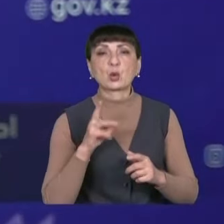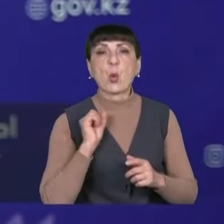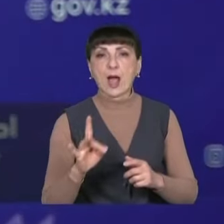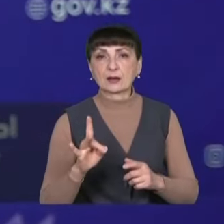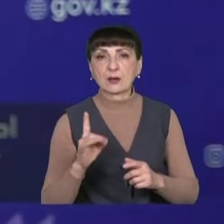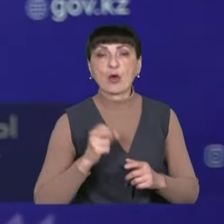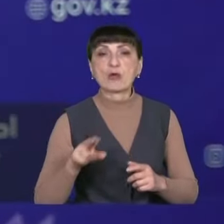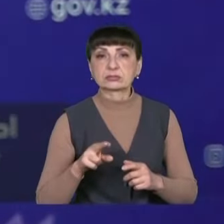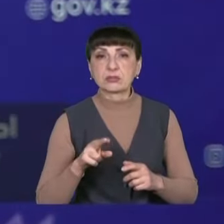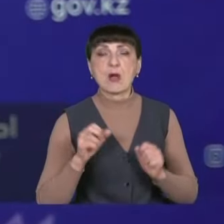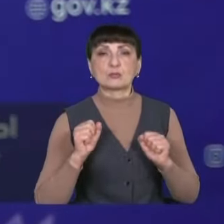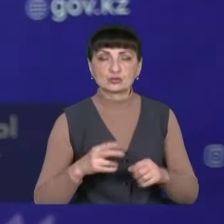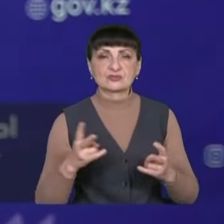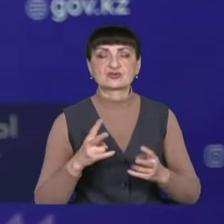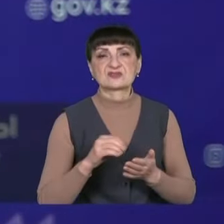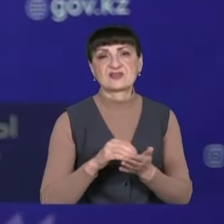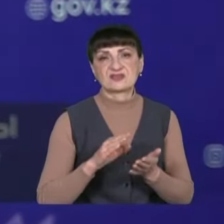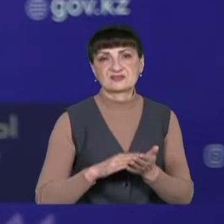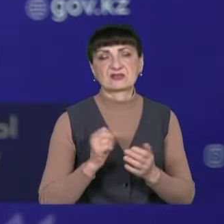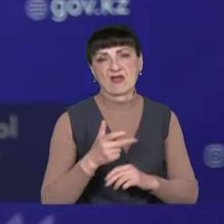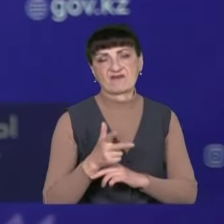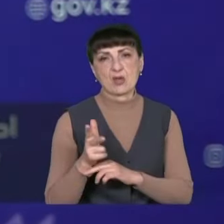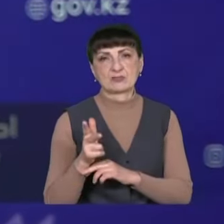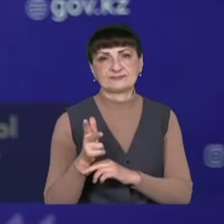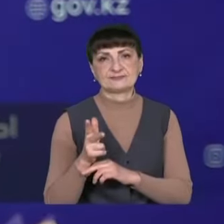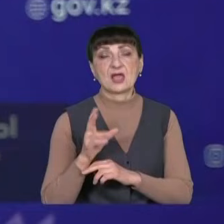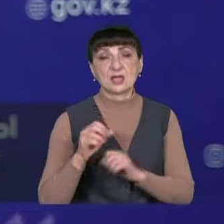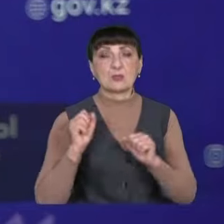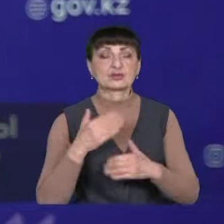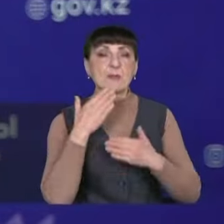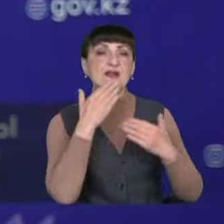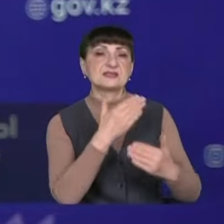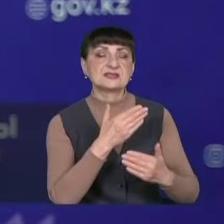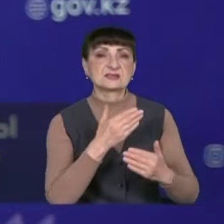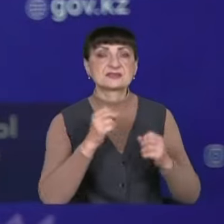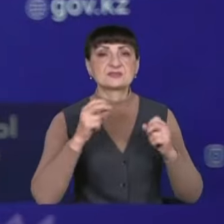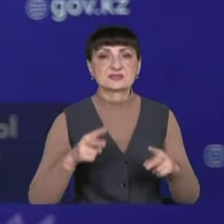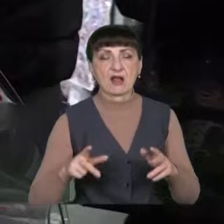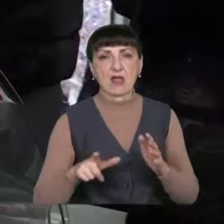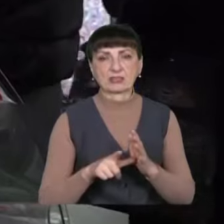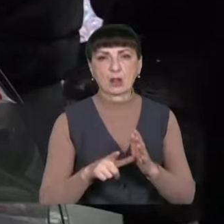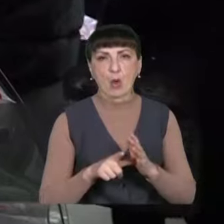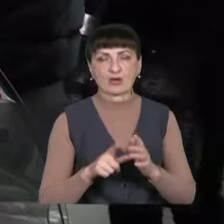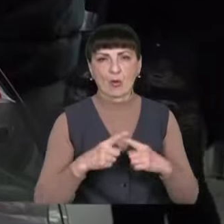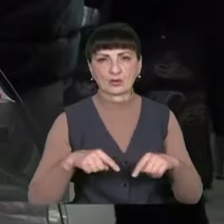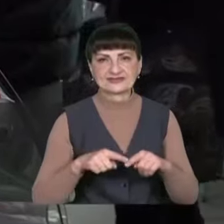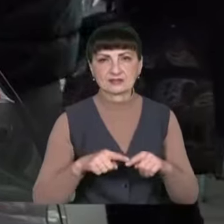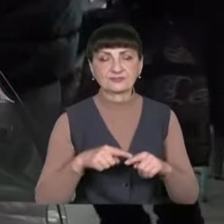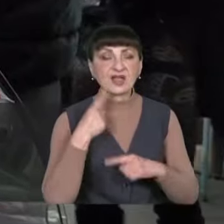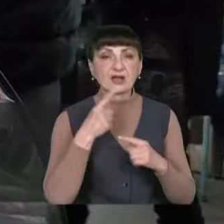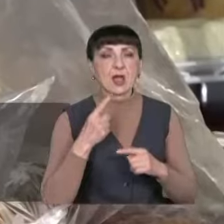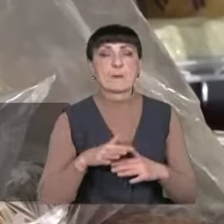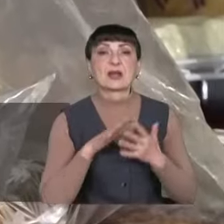этом случае нужно это все зафиксировать на видео и можно обратиться в органы государственных доходов. По словам экспертов,